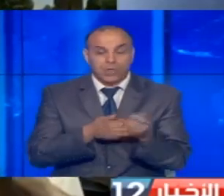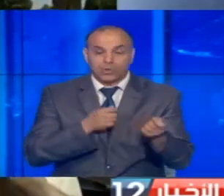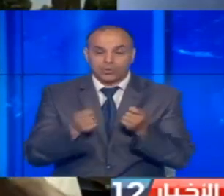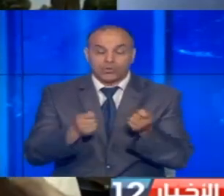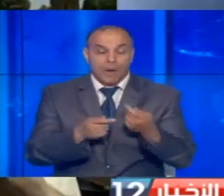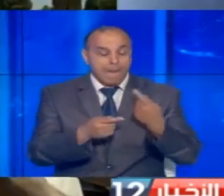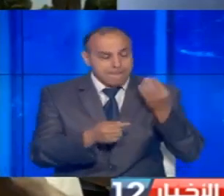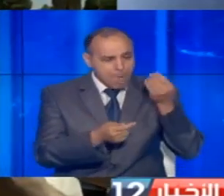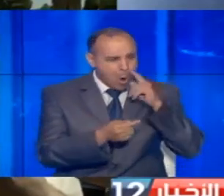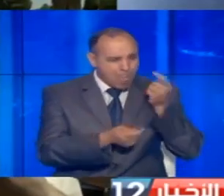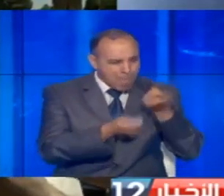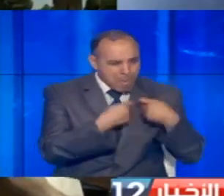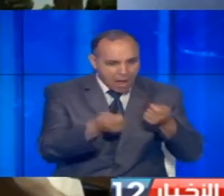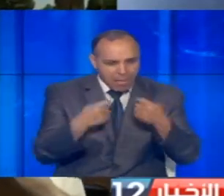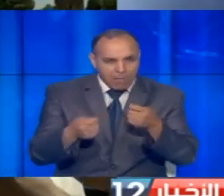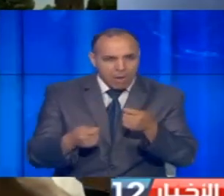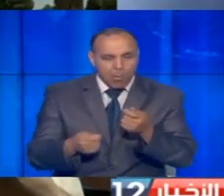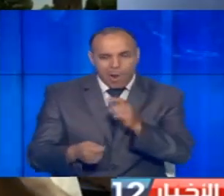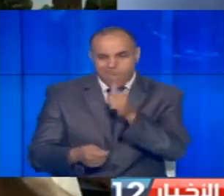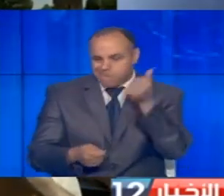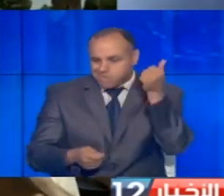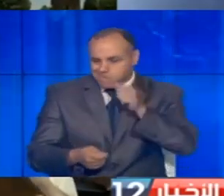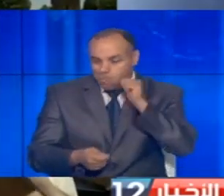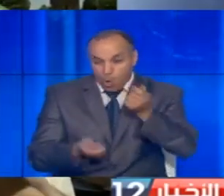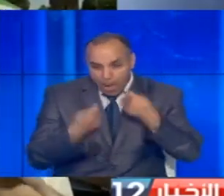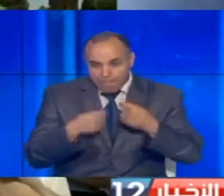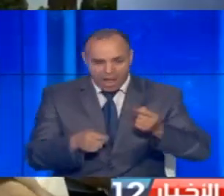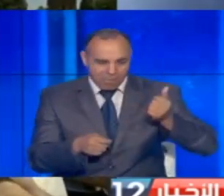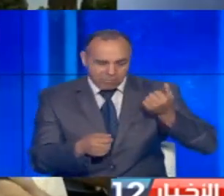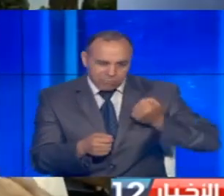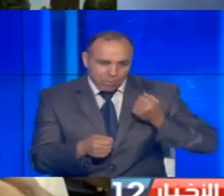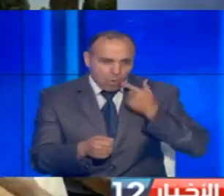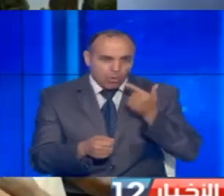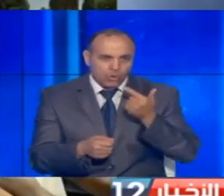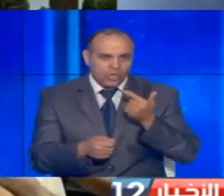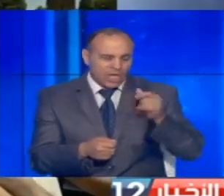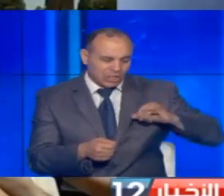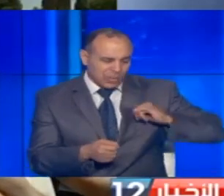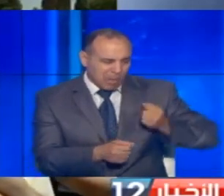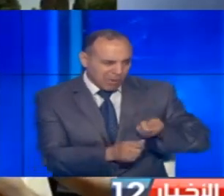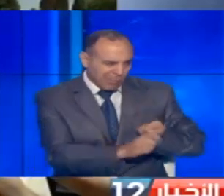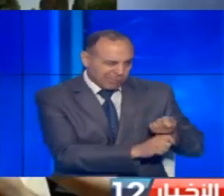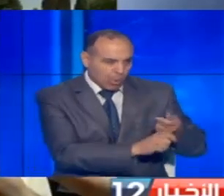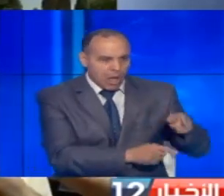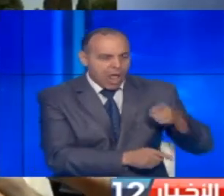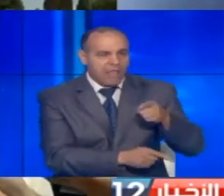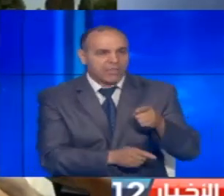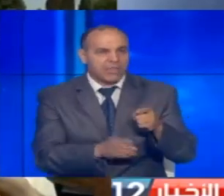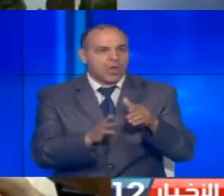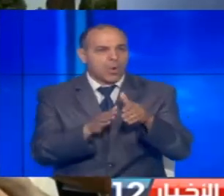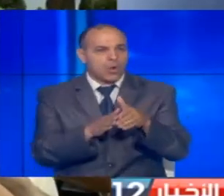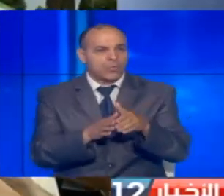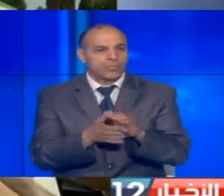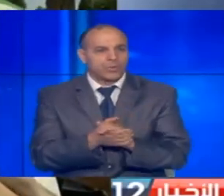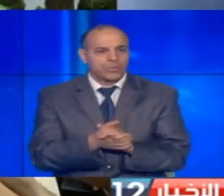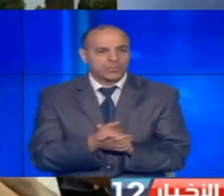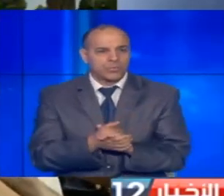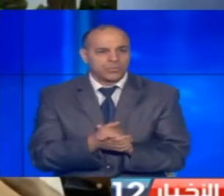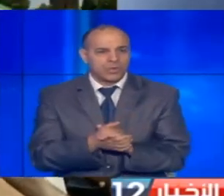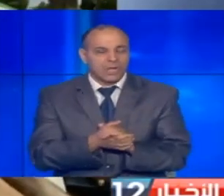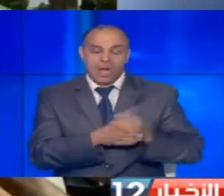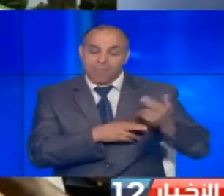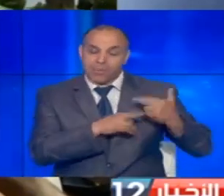الموت ويعني العصابات المنظمة التي تغر بالشباب متاعنا هنا، ربما يجب أن